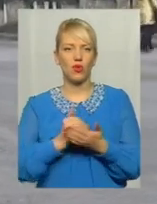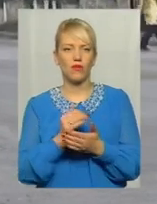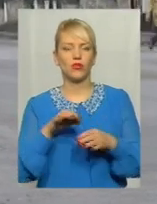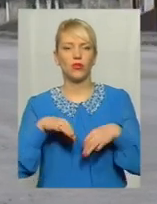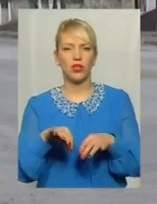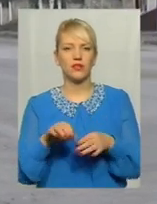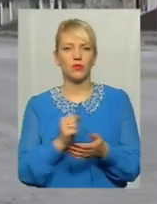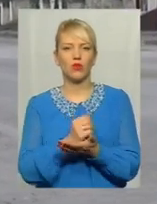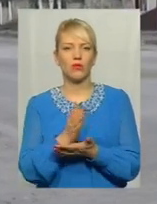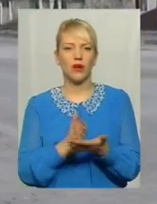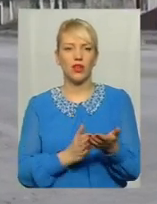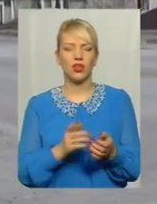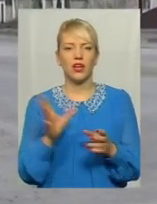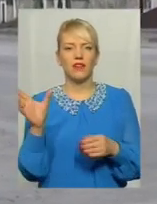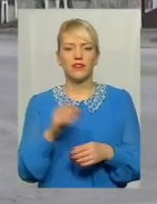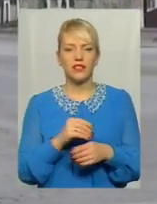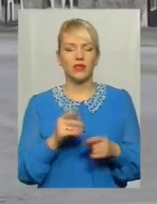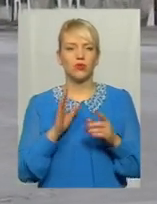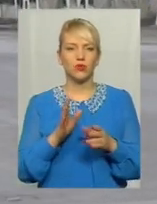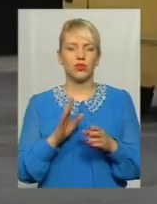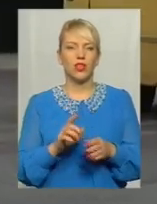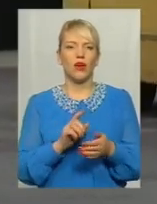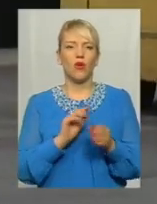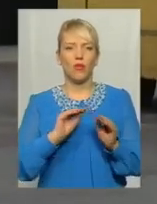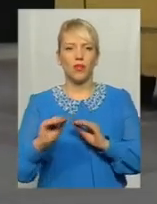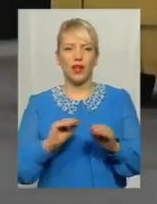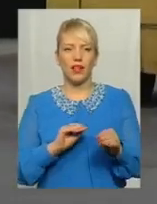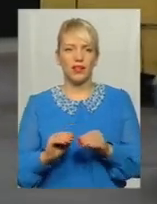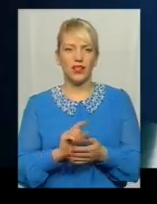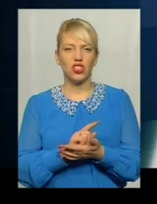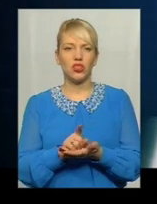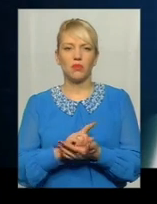всі маршрутівки упродовж січня планують обладнати GPS-трекерами.